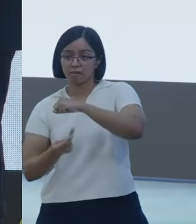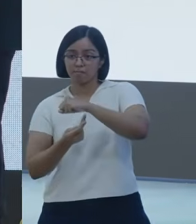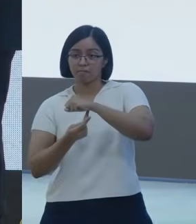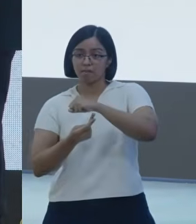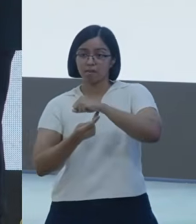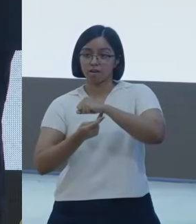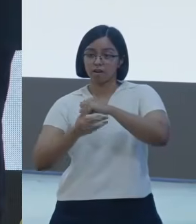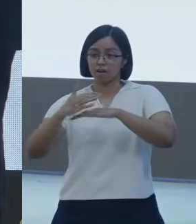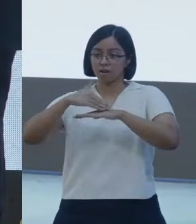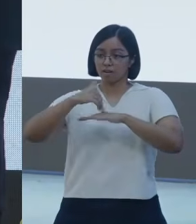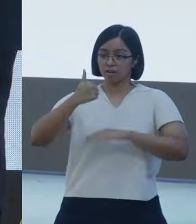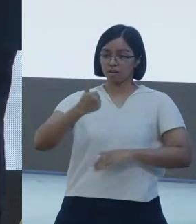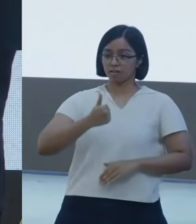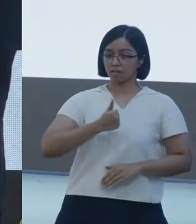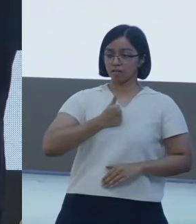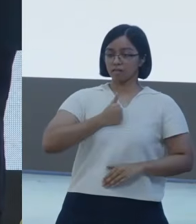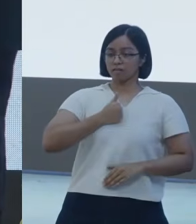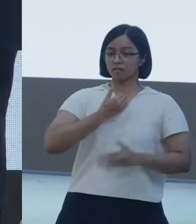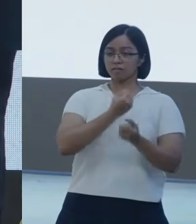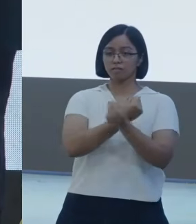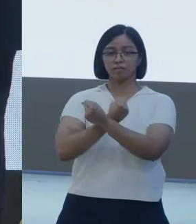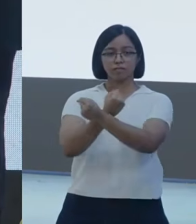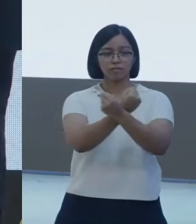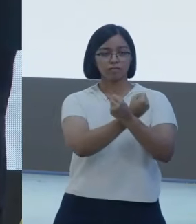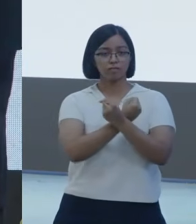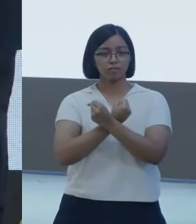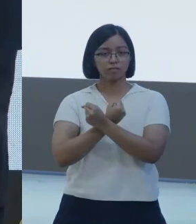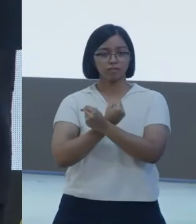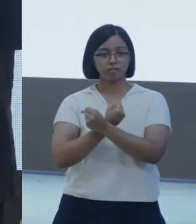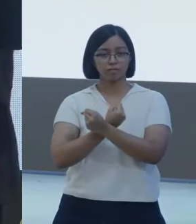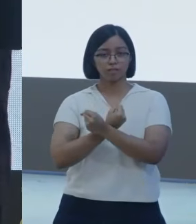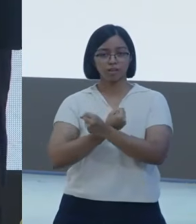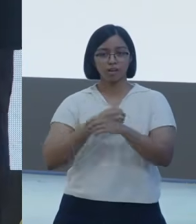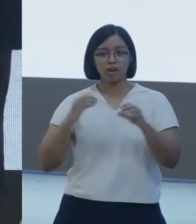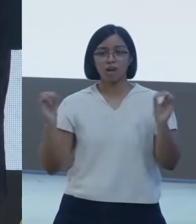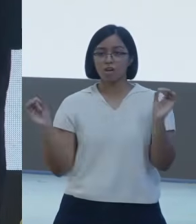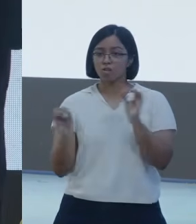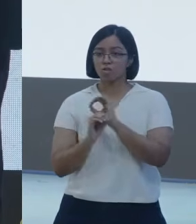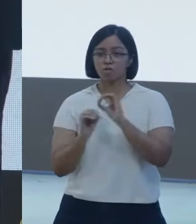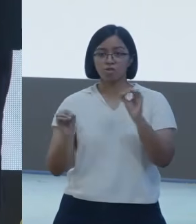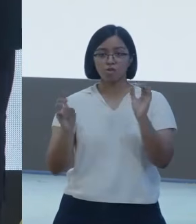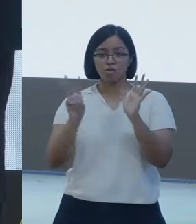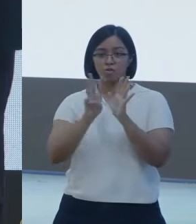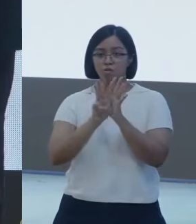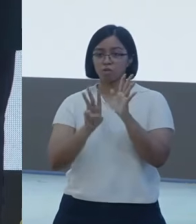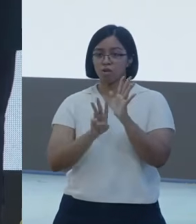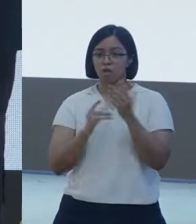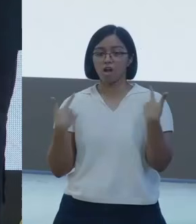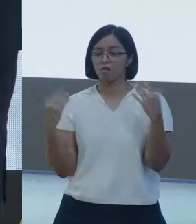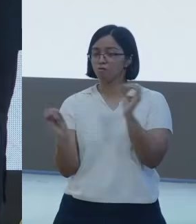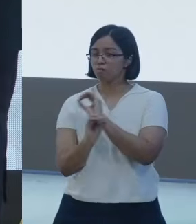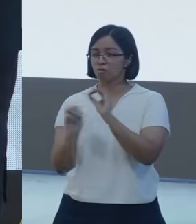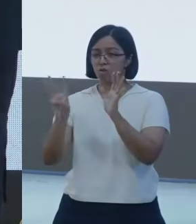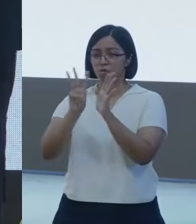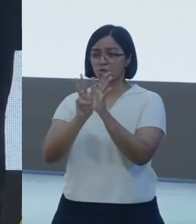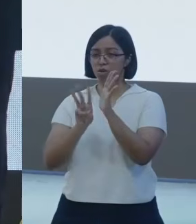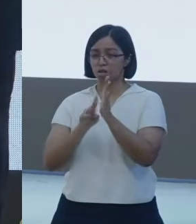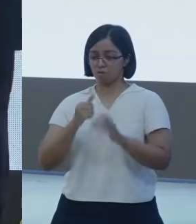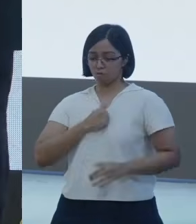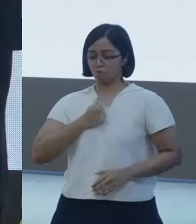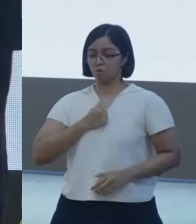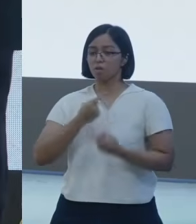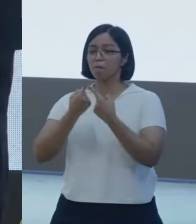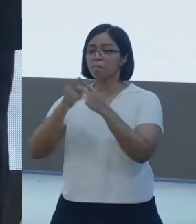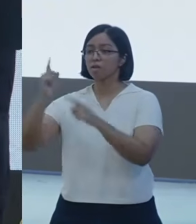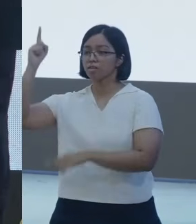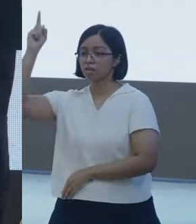alipin. Ang kalooban niya ay wala kundi kalooban ng kanyang Panginoon. Ang sabi siya